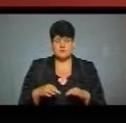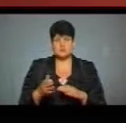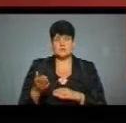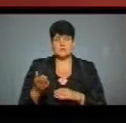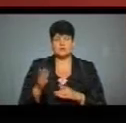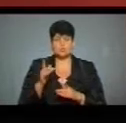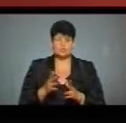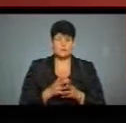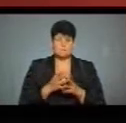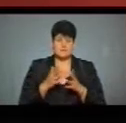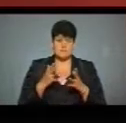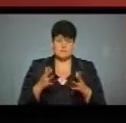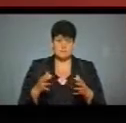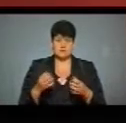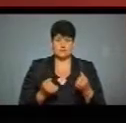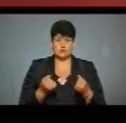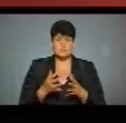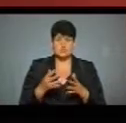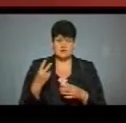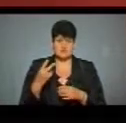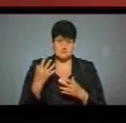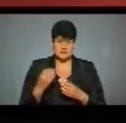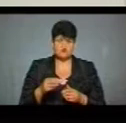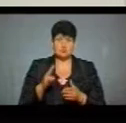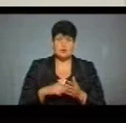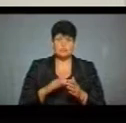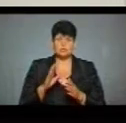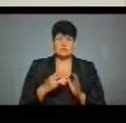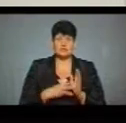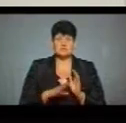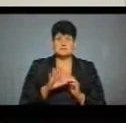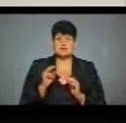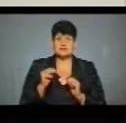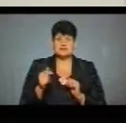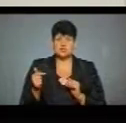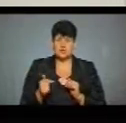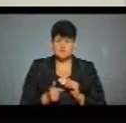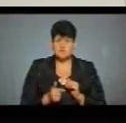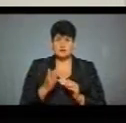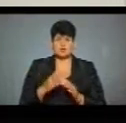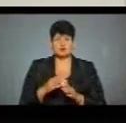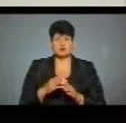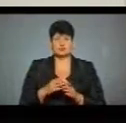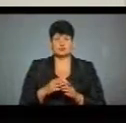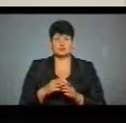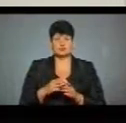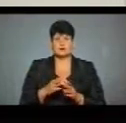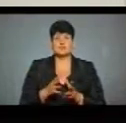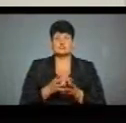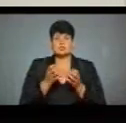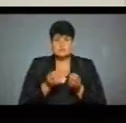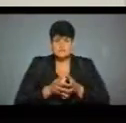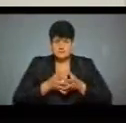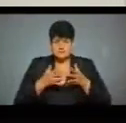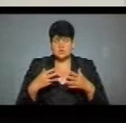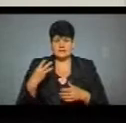буде перевищувати понад 20 днів, штраф буде складати 85 тисяч гривень. Якщо цей строк буде перевищений